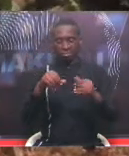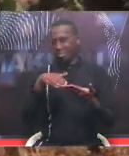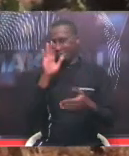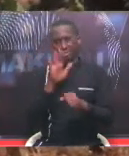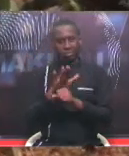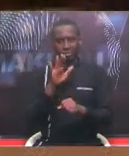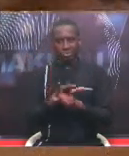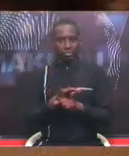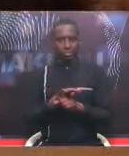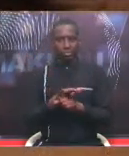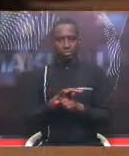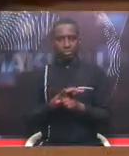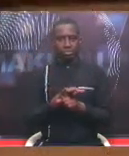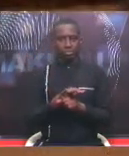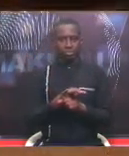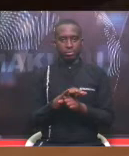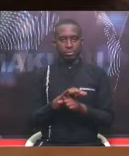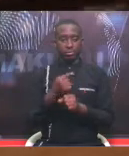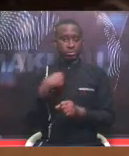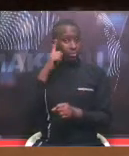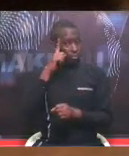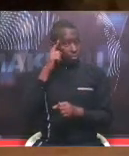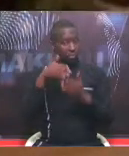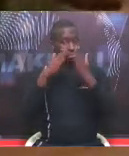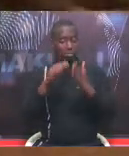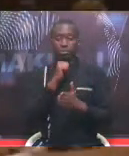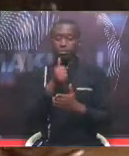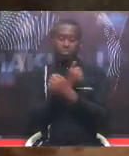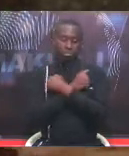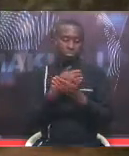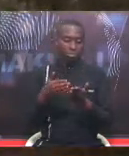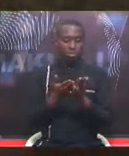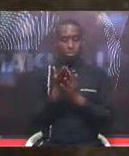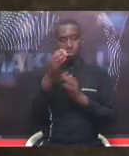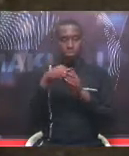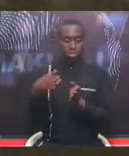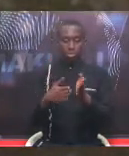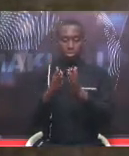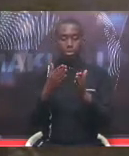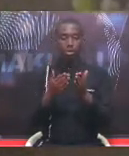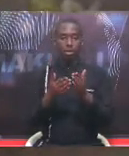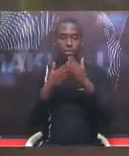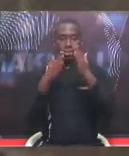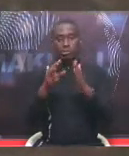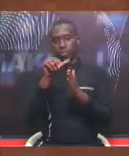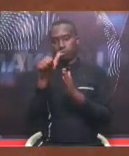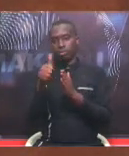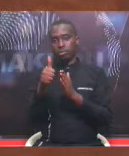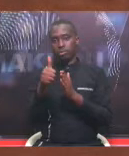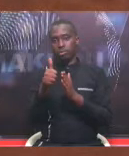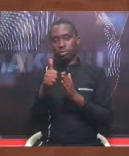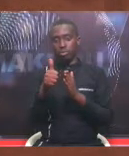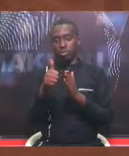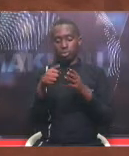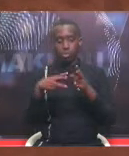nicyo kibazo dufite. Ntekereza ko wenda abayobozi badakunda guca muri uyu muhanda kuko baramutse bawucamo, ndavuga abayobozi bakuze. Uburyo iri